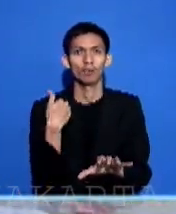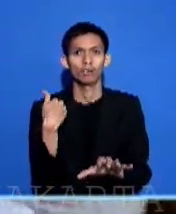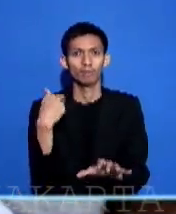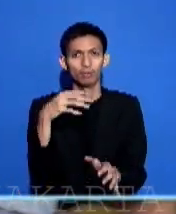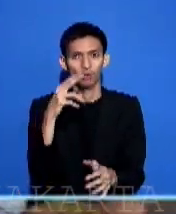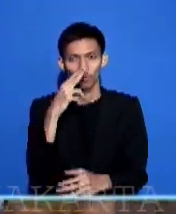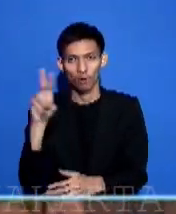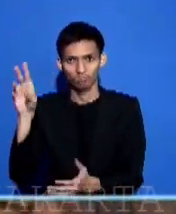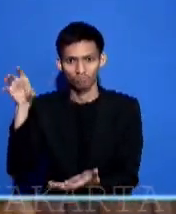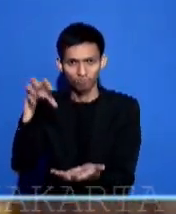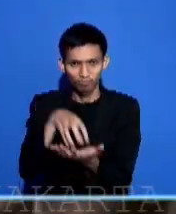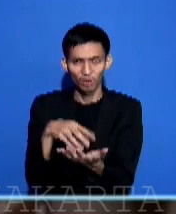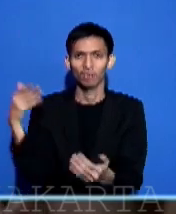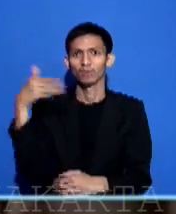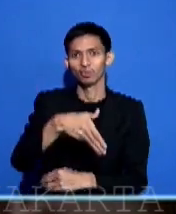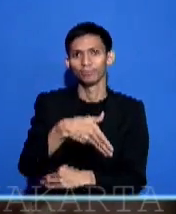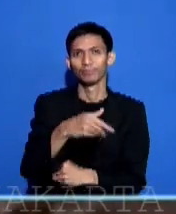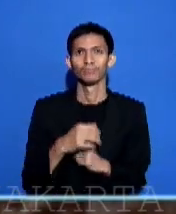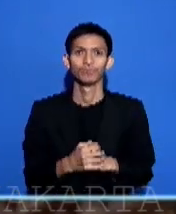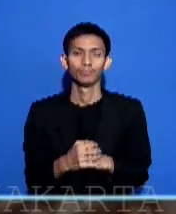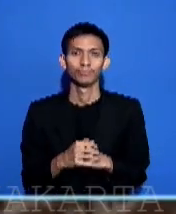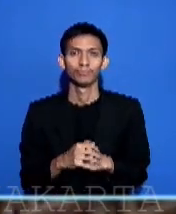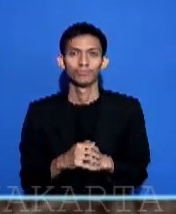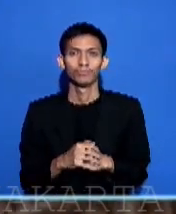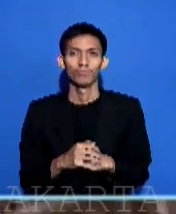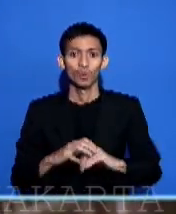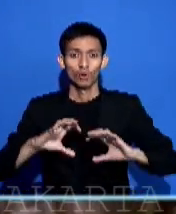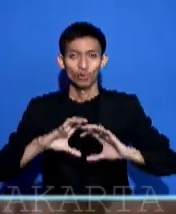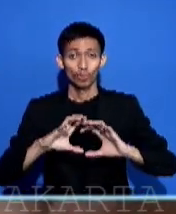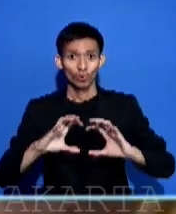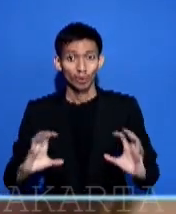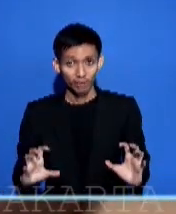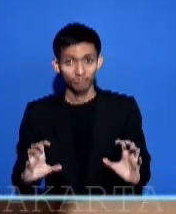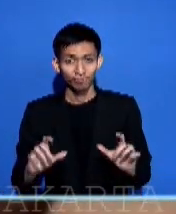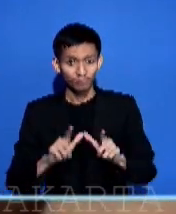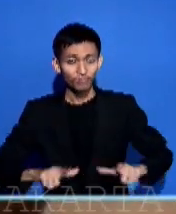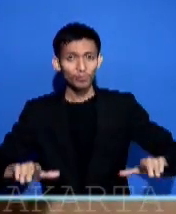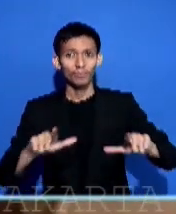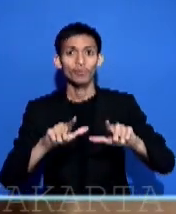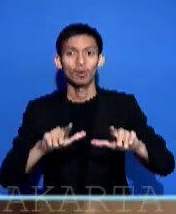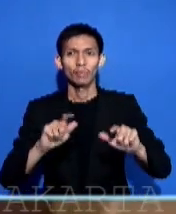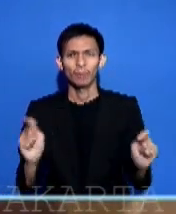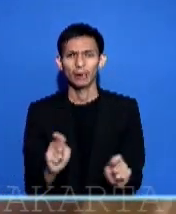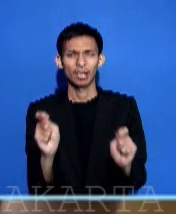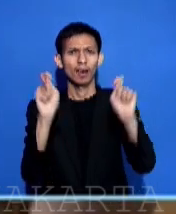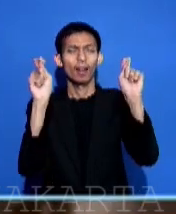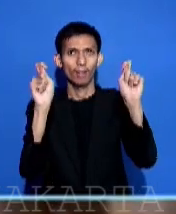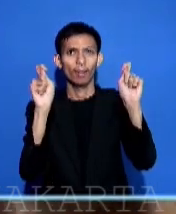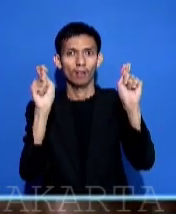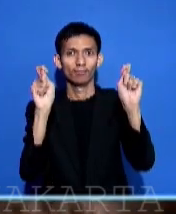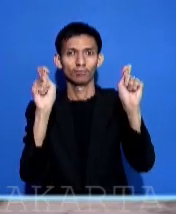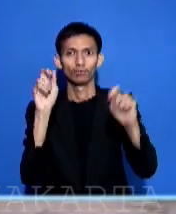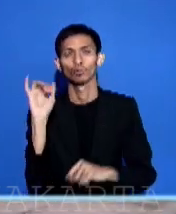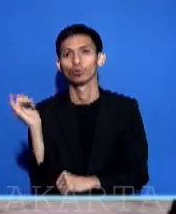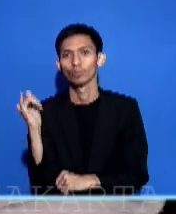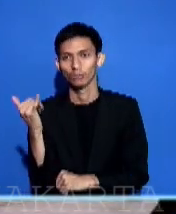negeri. Durian lokal Candi Mulyo ini telah dikenal luas. Terlebih saat akhir pekan, para penggemar dari Jogja